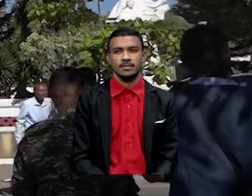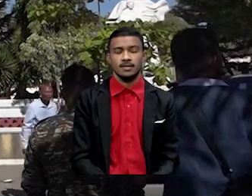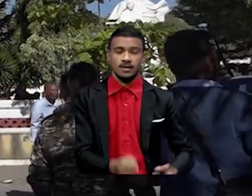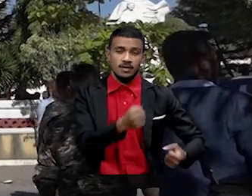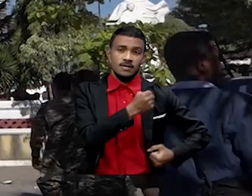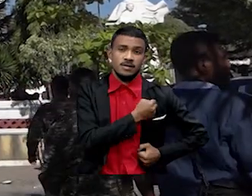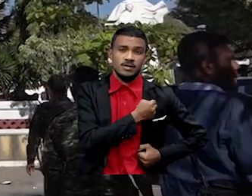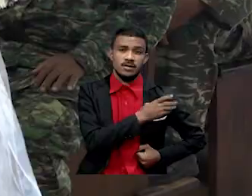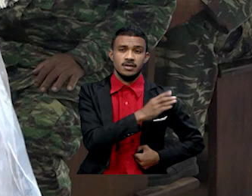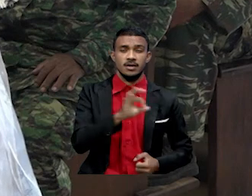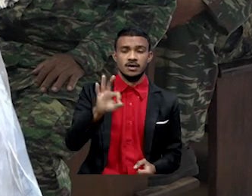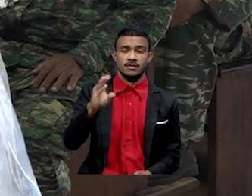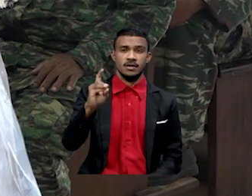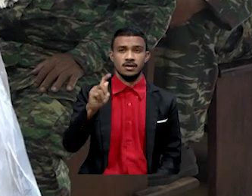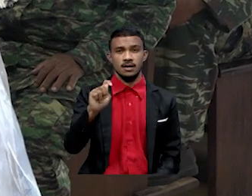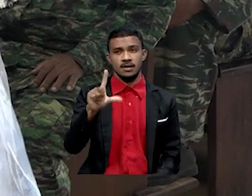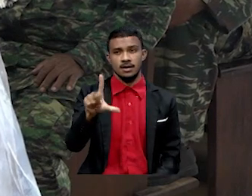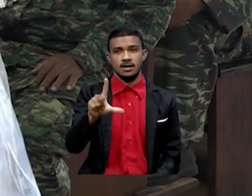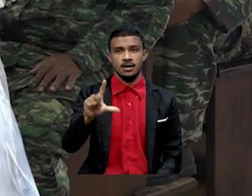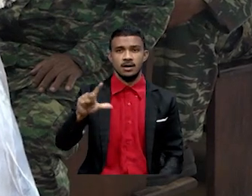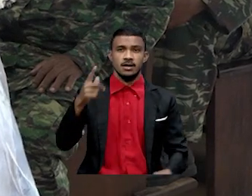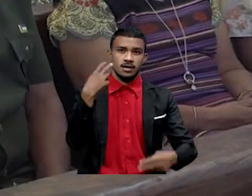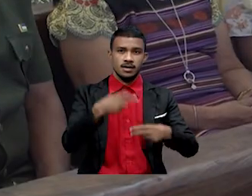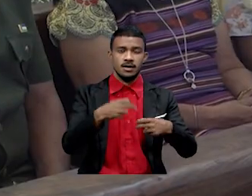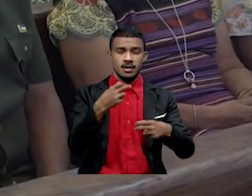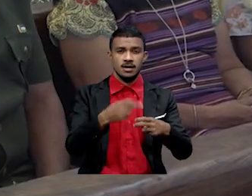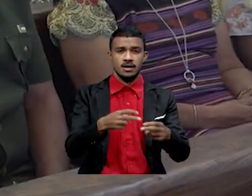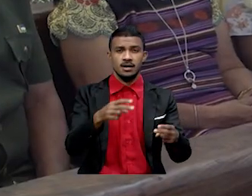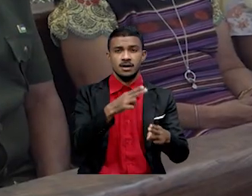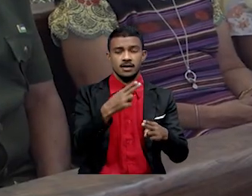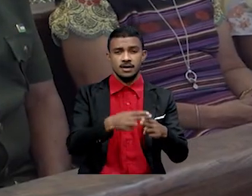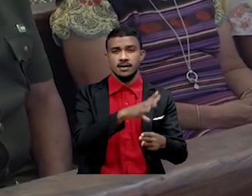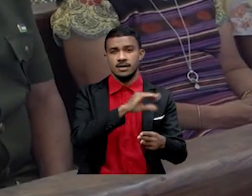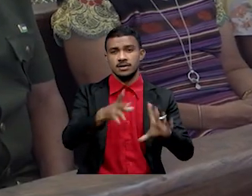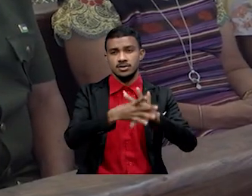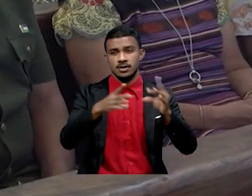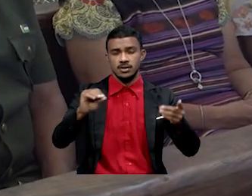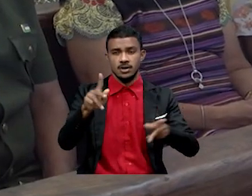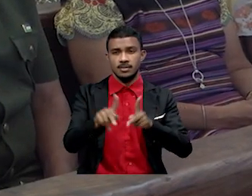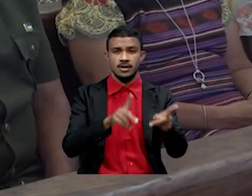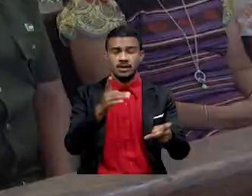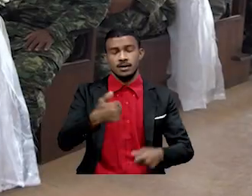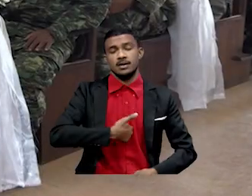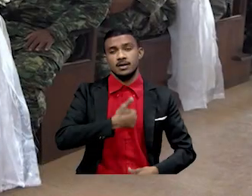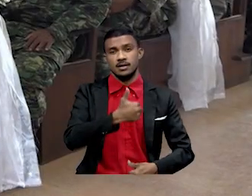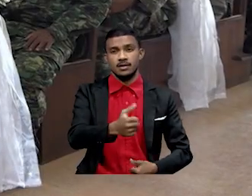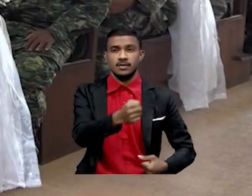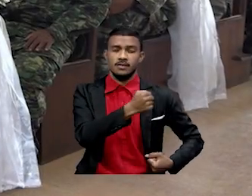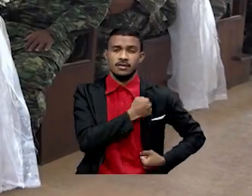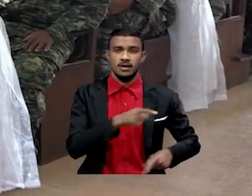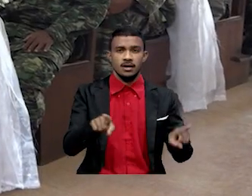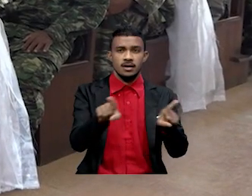Falintil FDTL naran historiku ida na be hakere ki he povunia identidade no Falintil FDTL nudar limang